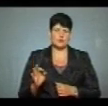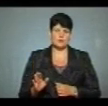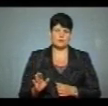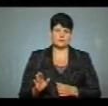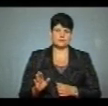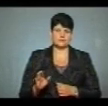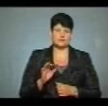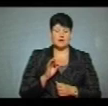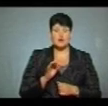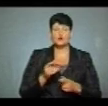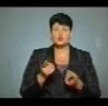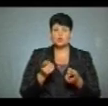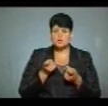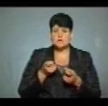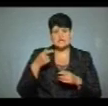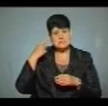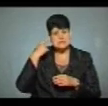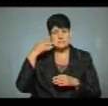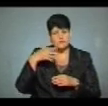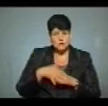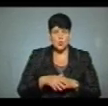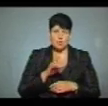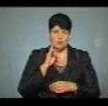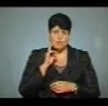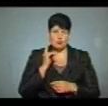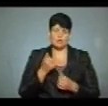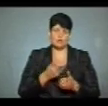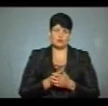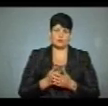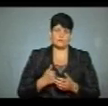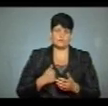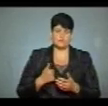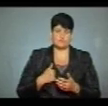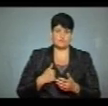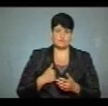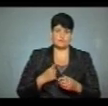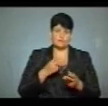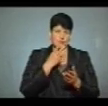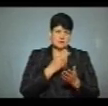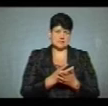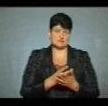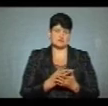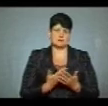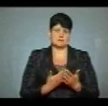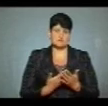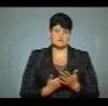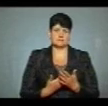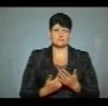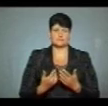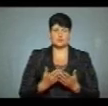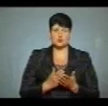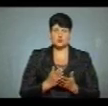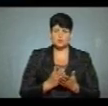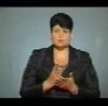свідому молодь до служби в Збройних силах України. Доводиться їм переваги служби, які